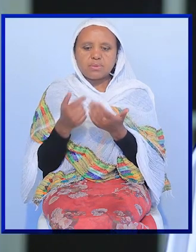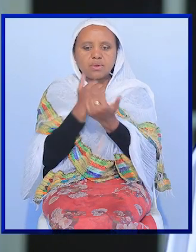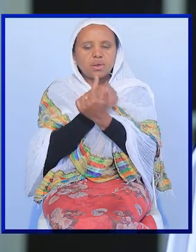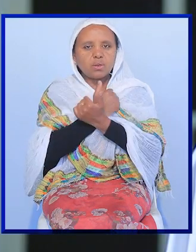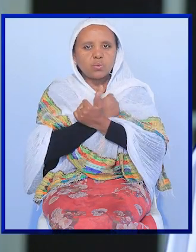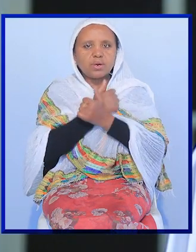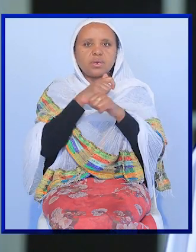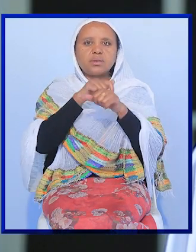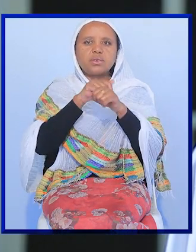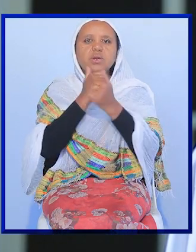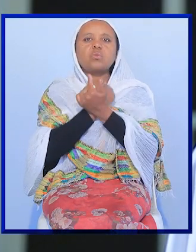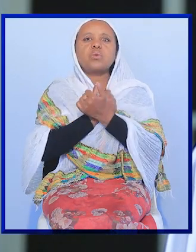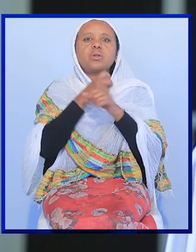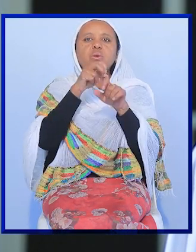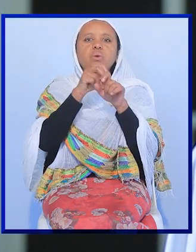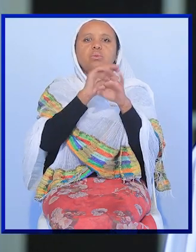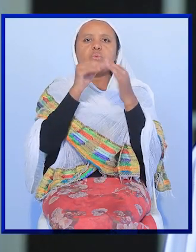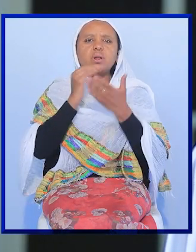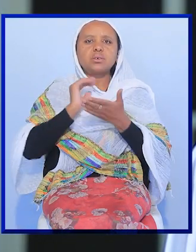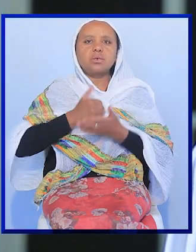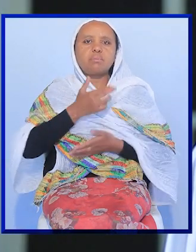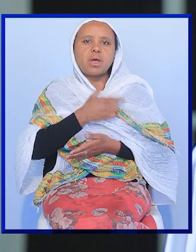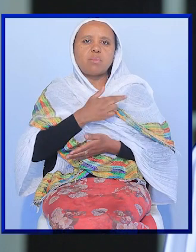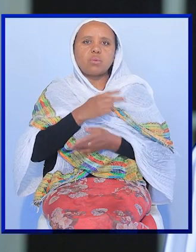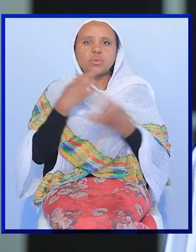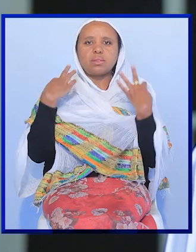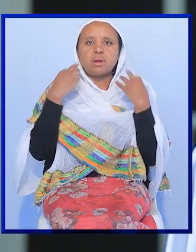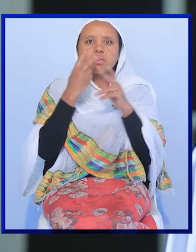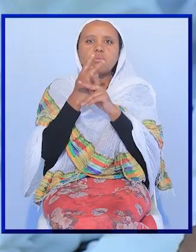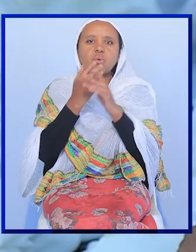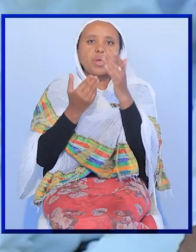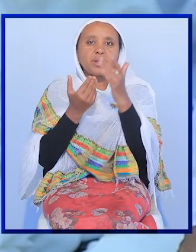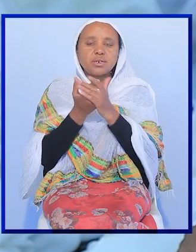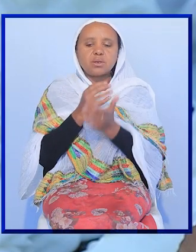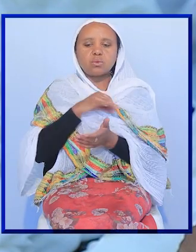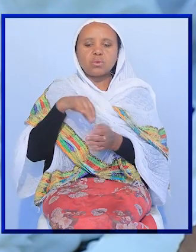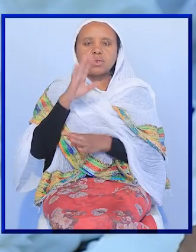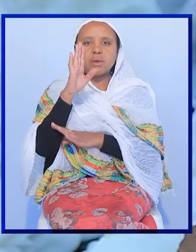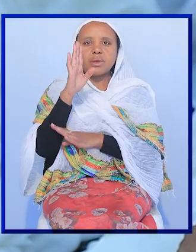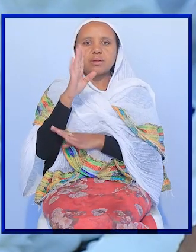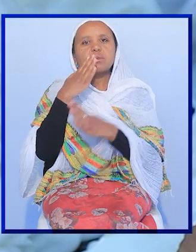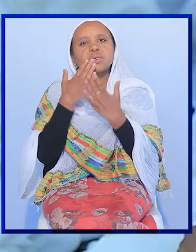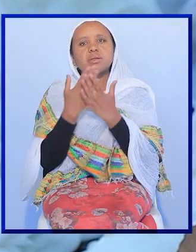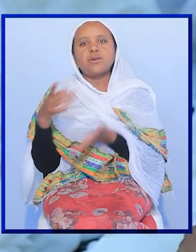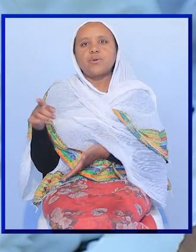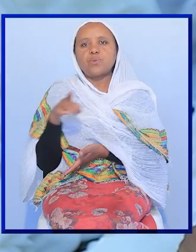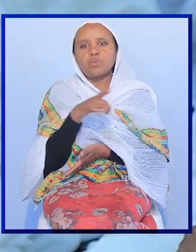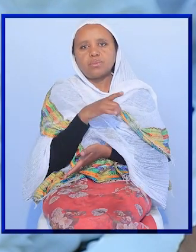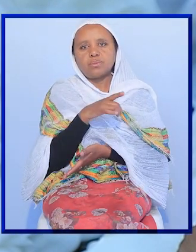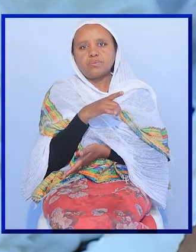ለተወደደ ጊዜ ለተወደደ ወቅት ሁላችንንም በሃይማኖት ጤና ተጠብቆ ያደረሰን ለአምላካችን እግዚአብሔር የተመሰገነ